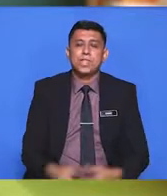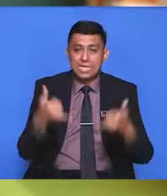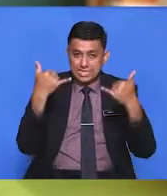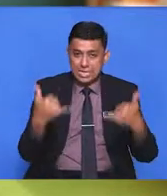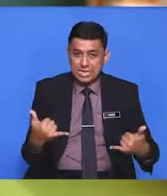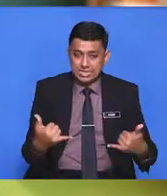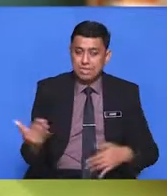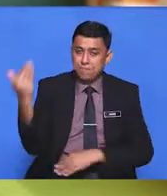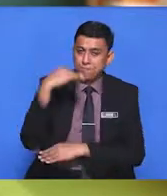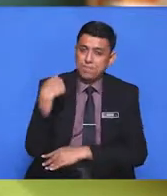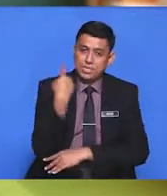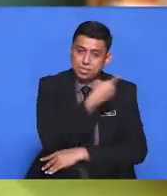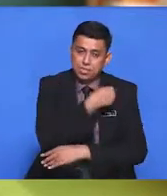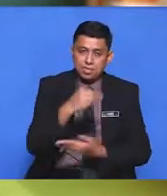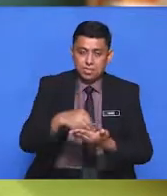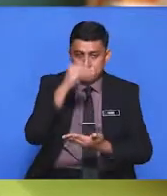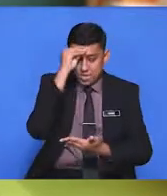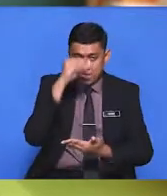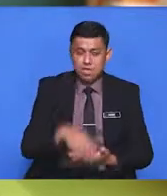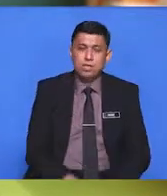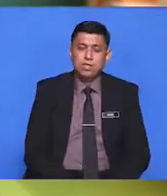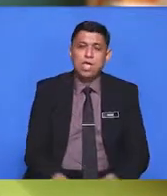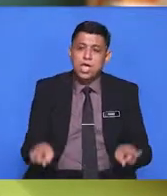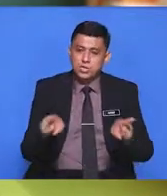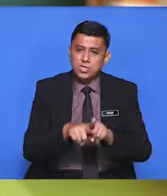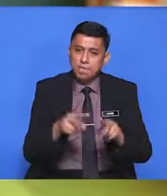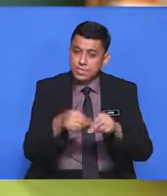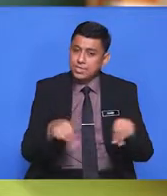Sekarang, mari kita belajar tentang sama nilai.